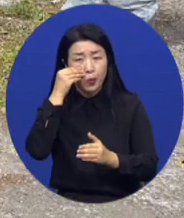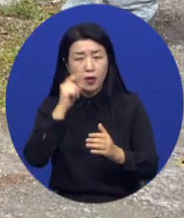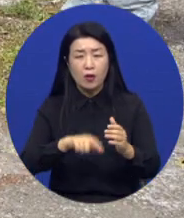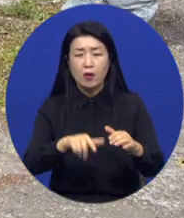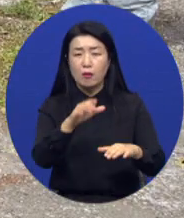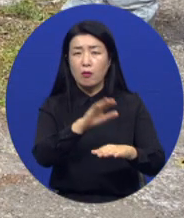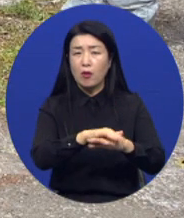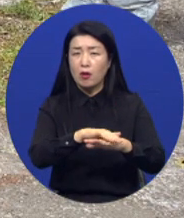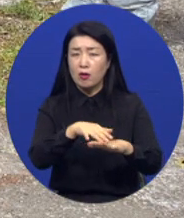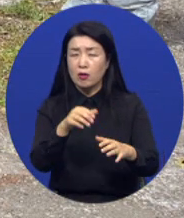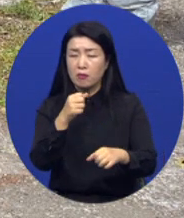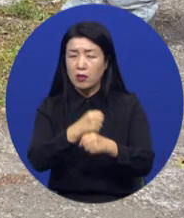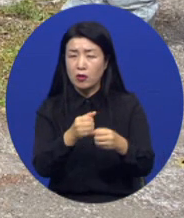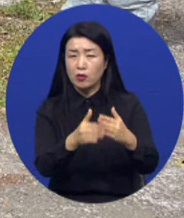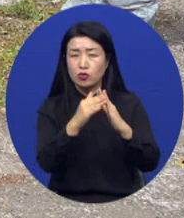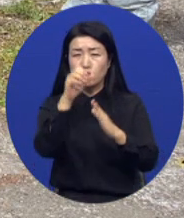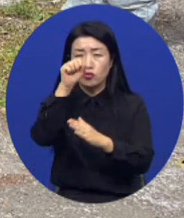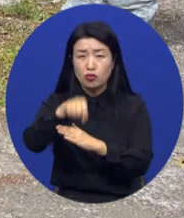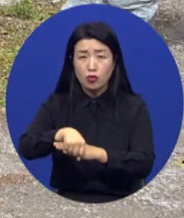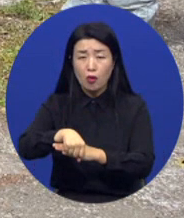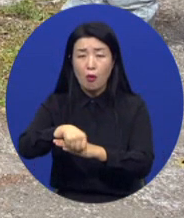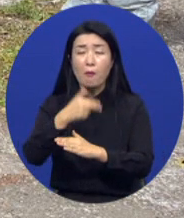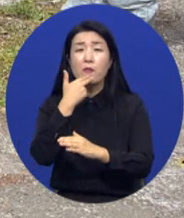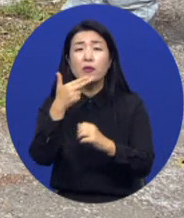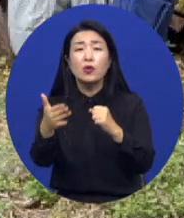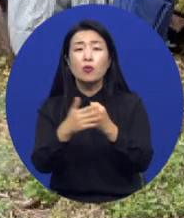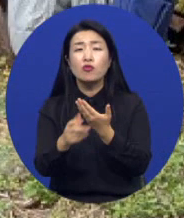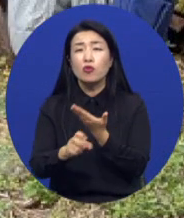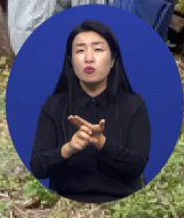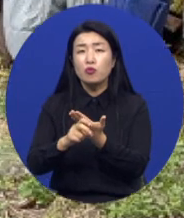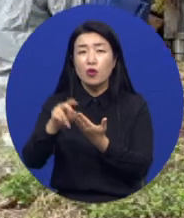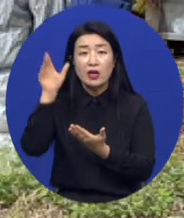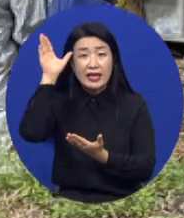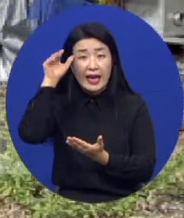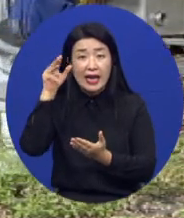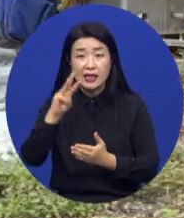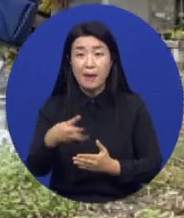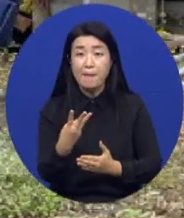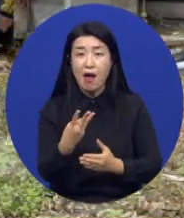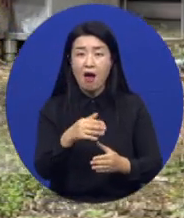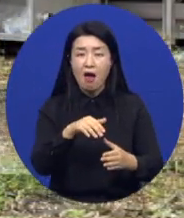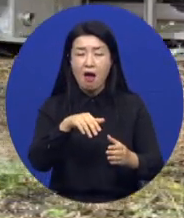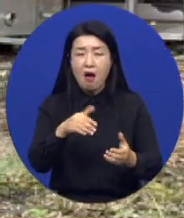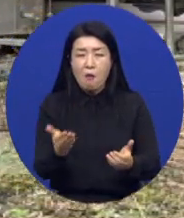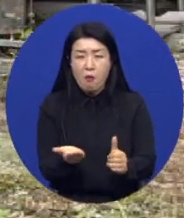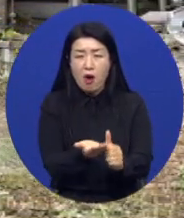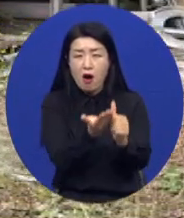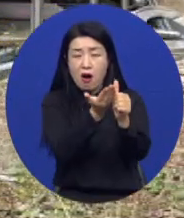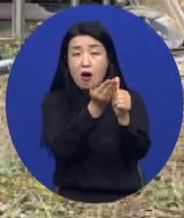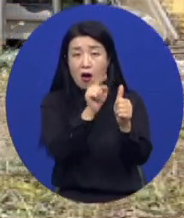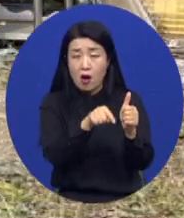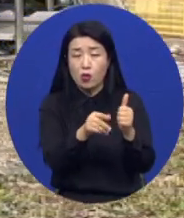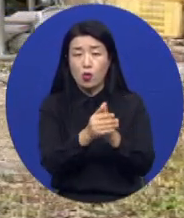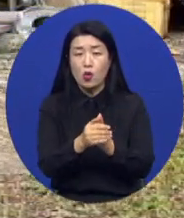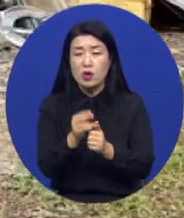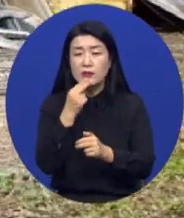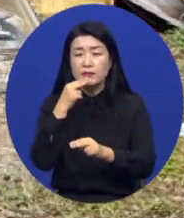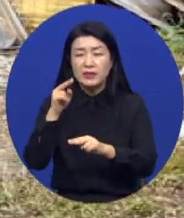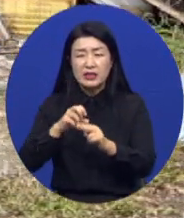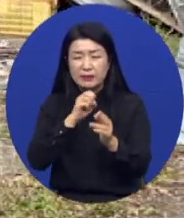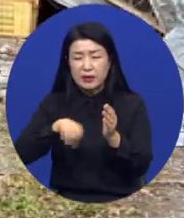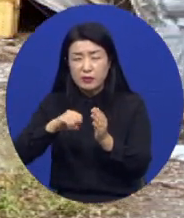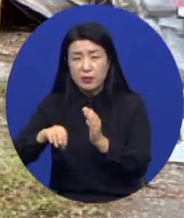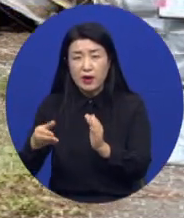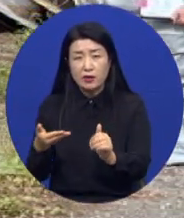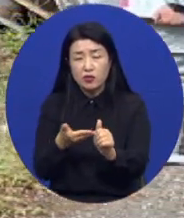농장을 지어 준공 검사도 받지 않고 불법으로 개 300마리를 사육한 제주시 모 농장과 음식물